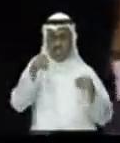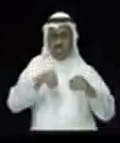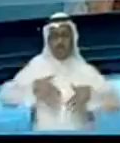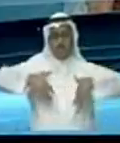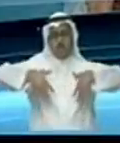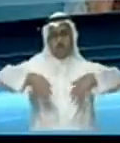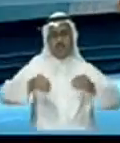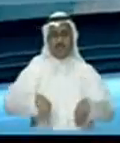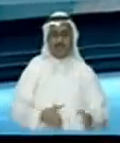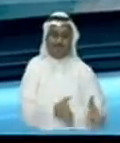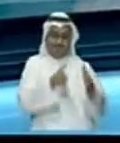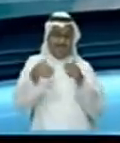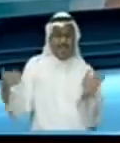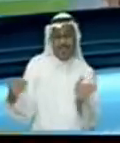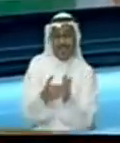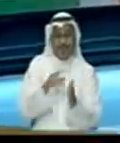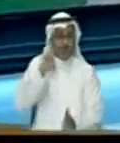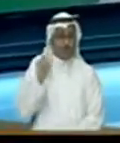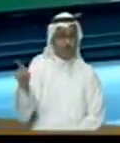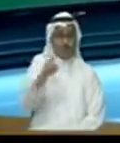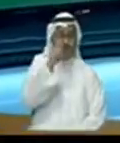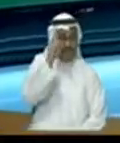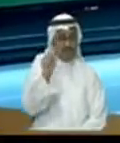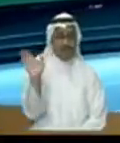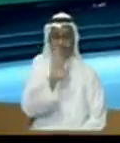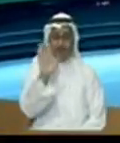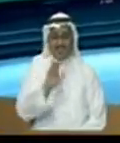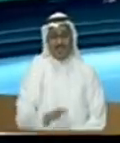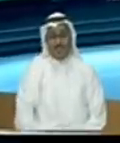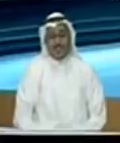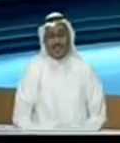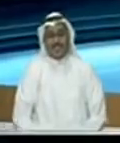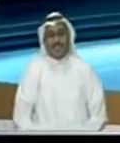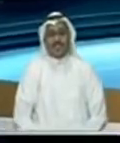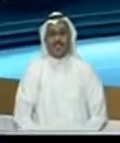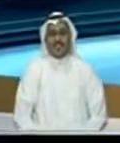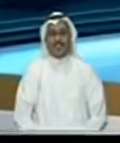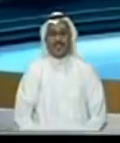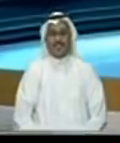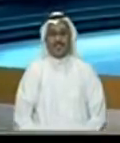شكرا لطيب المتابعة، إلى اللقاء. تحية طيبة، السلام عليكم.